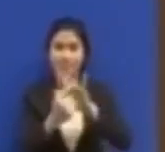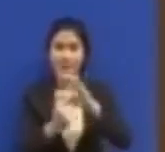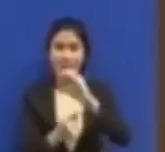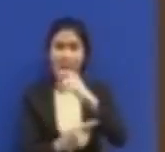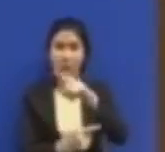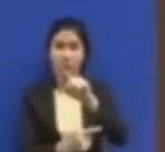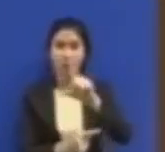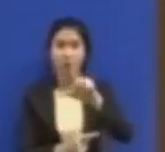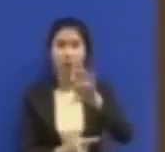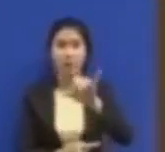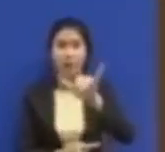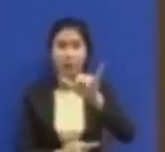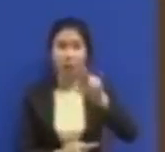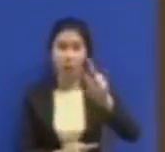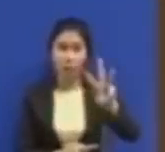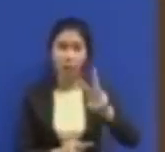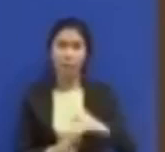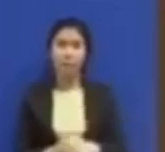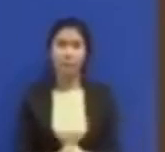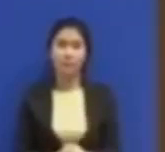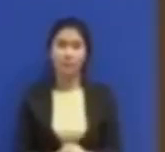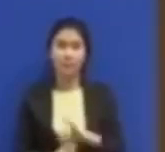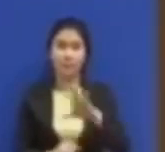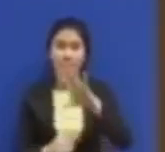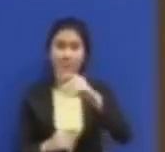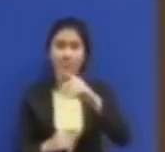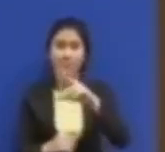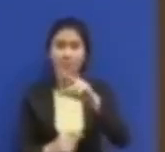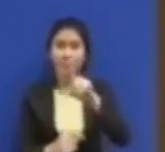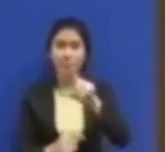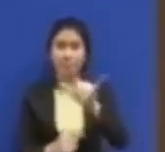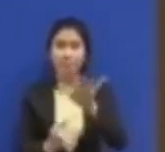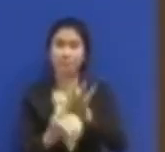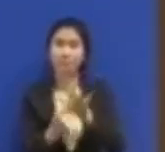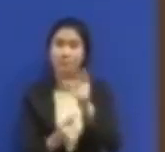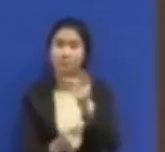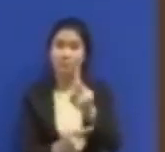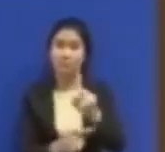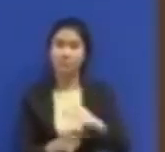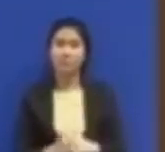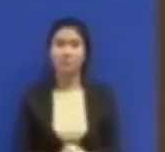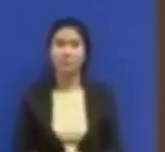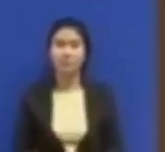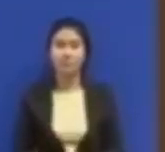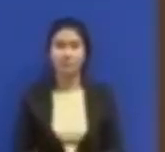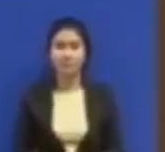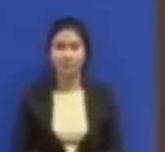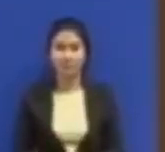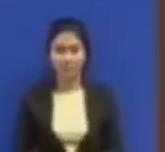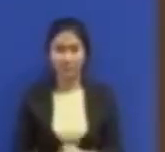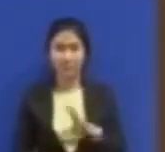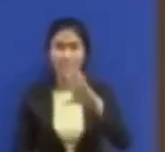ว36นายชยุทธสืบตระกูล37พลเอกชยุทธ